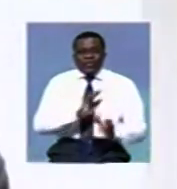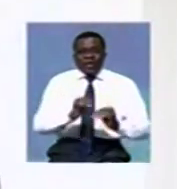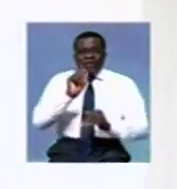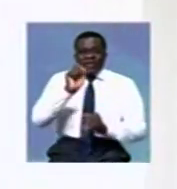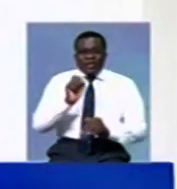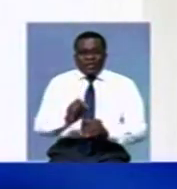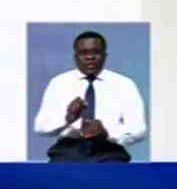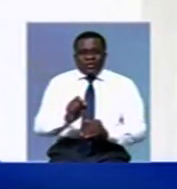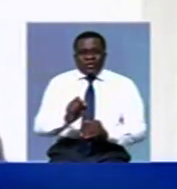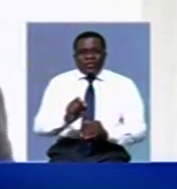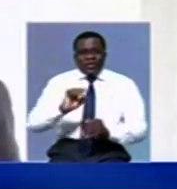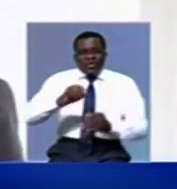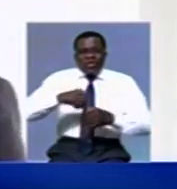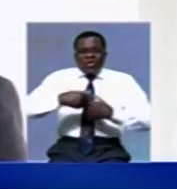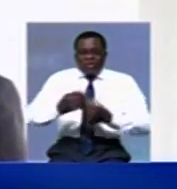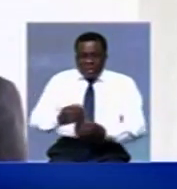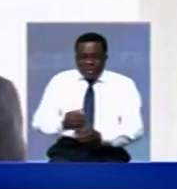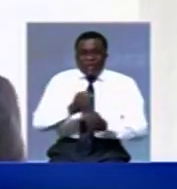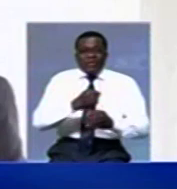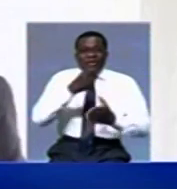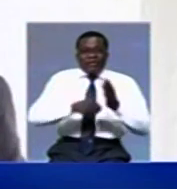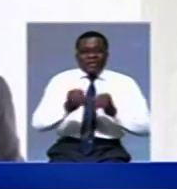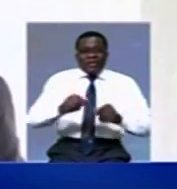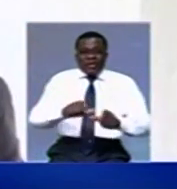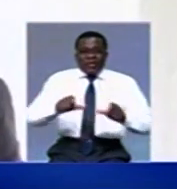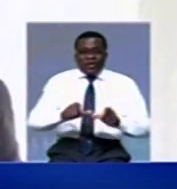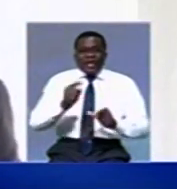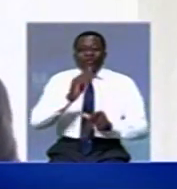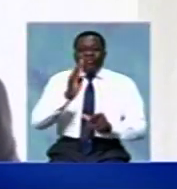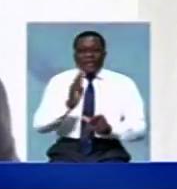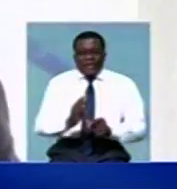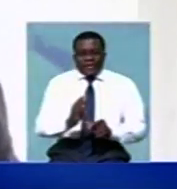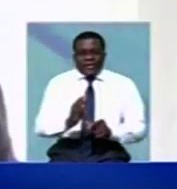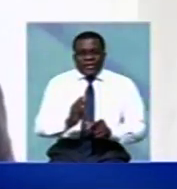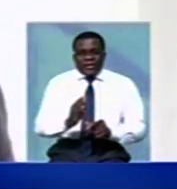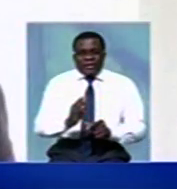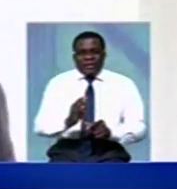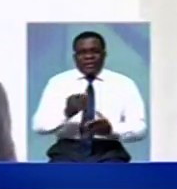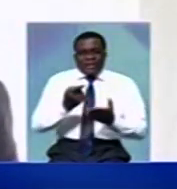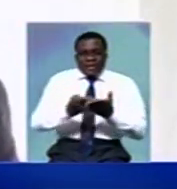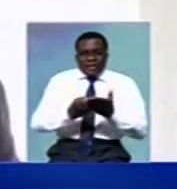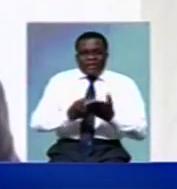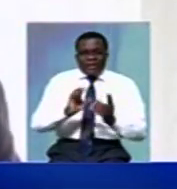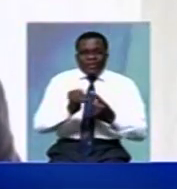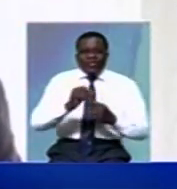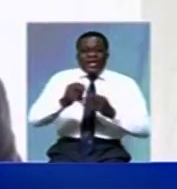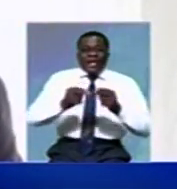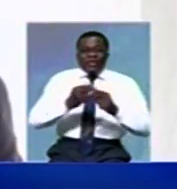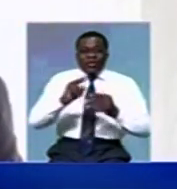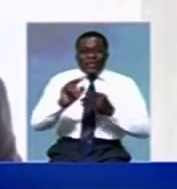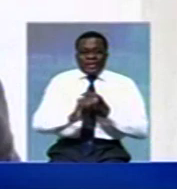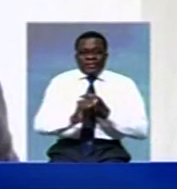donc l'état des lieux de la fiscalité locale au Bénin, débattrons du cadre